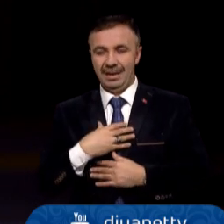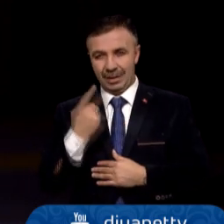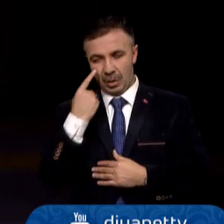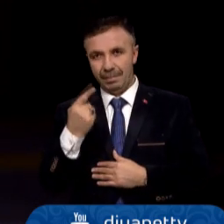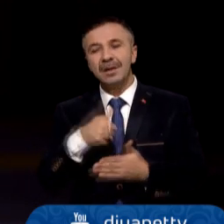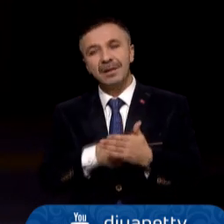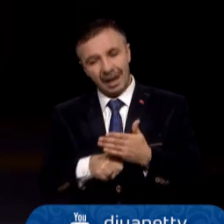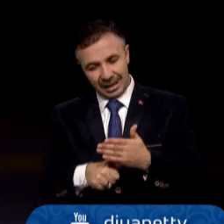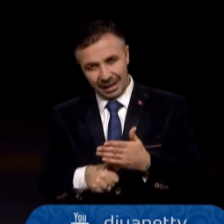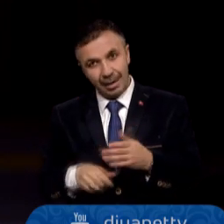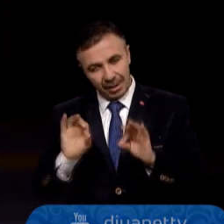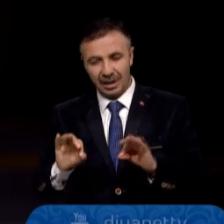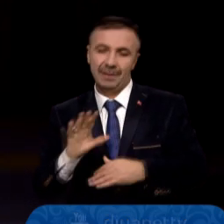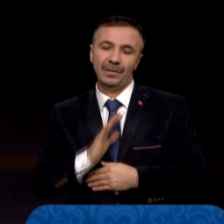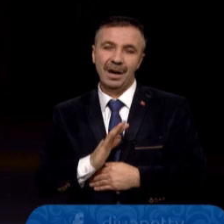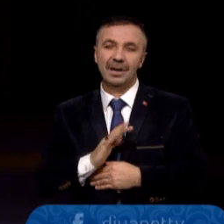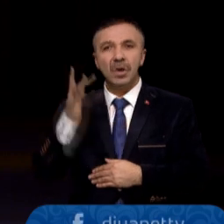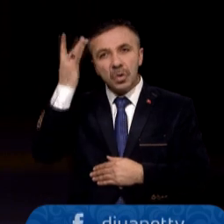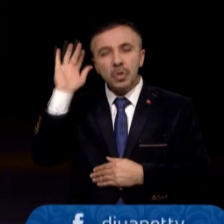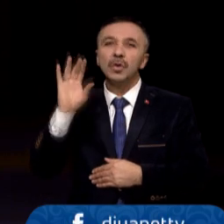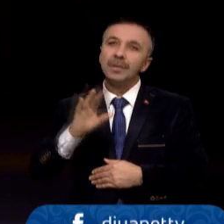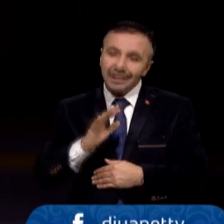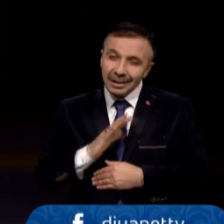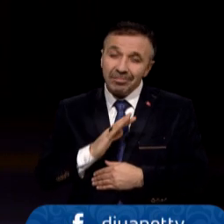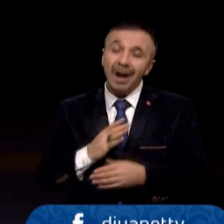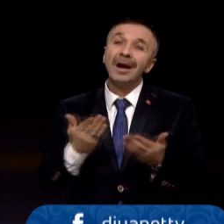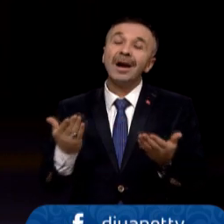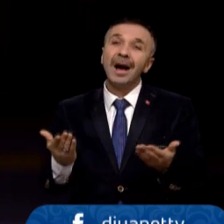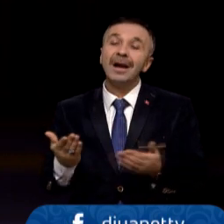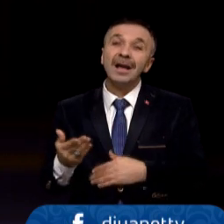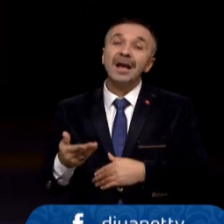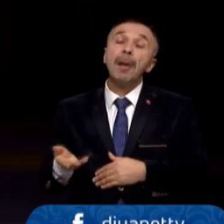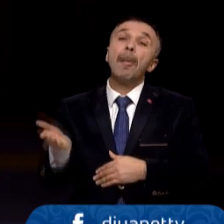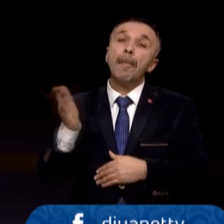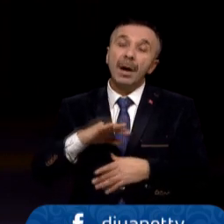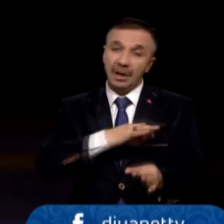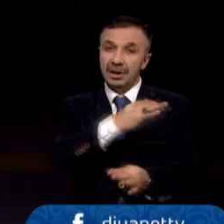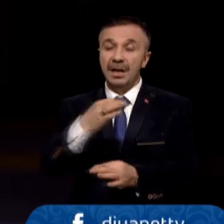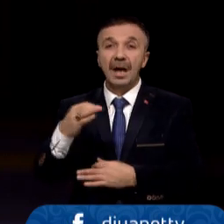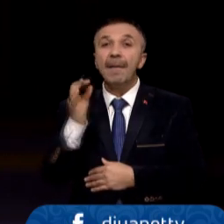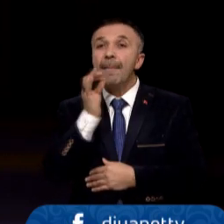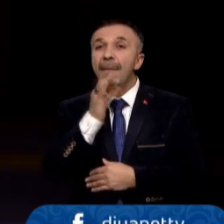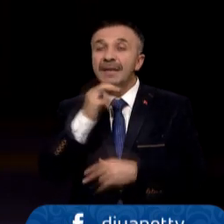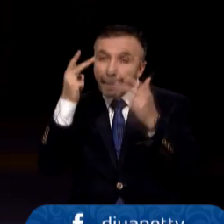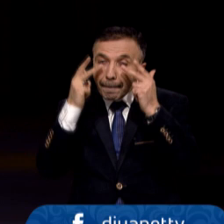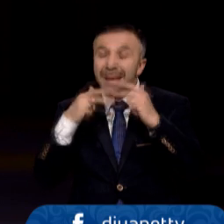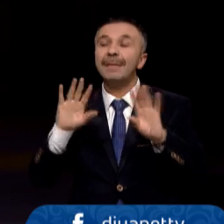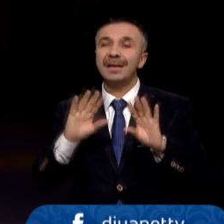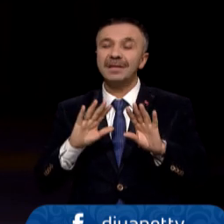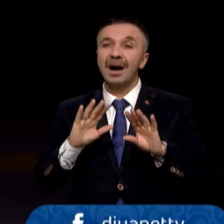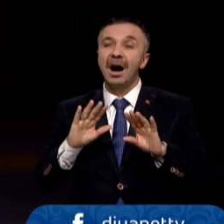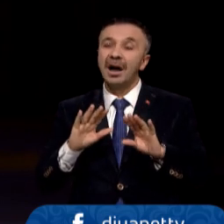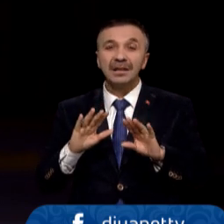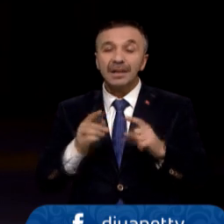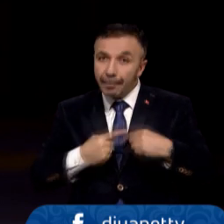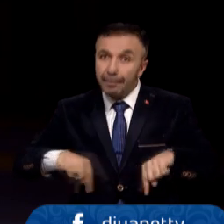kendimize göre bir tarihimiz var kültürümüz var yani başkalarına benzemeye ceğiz